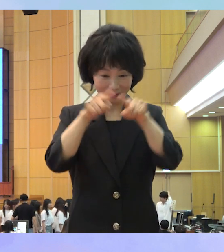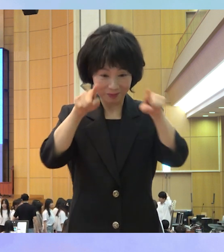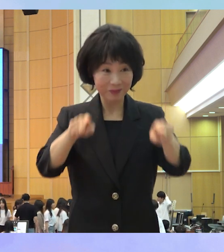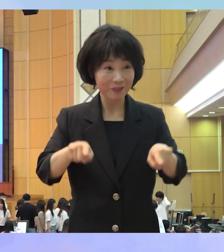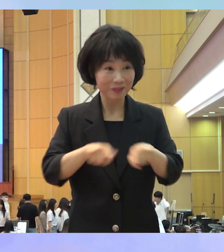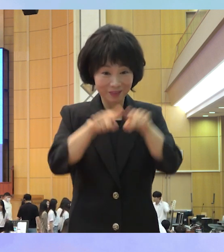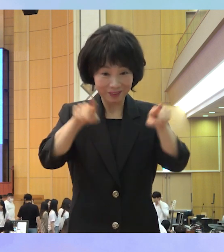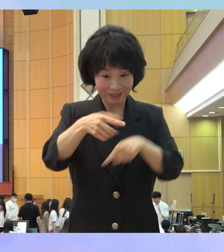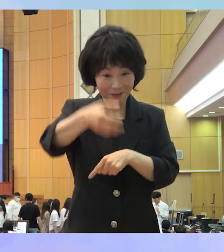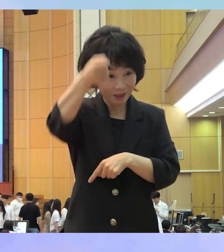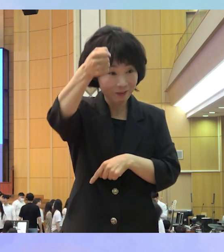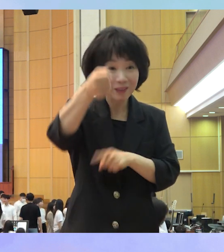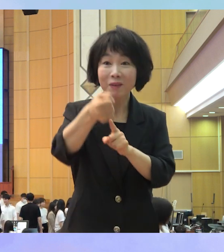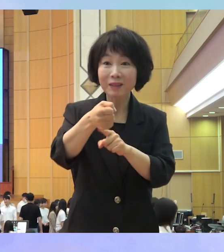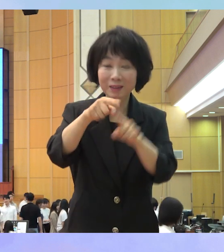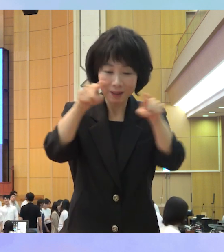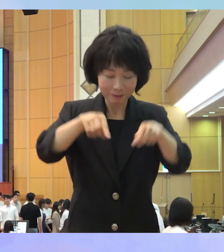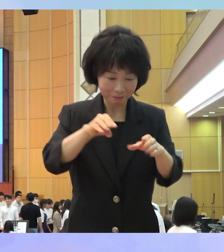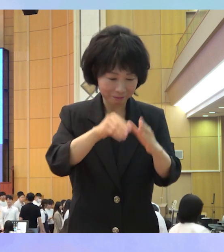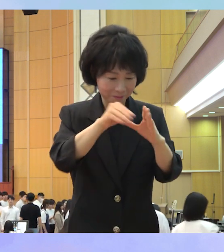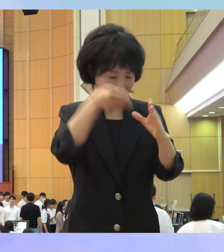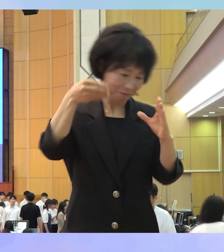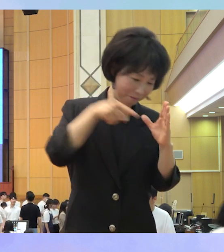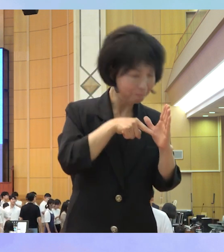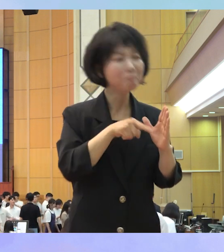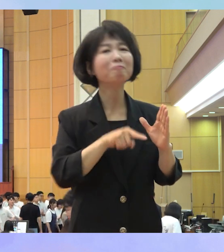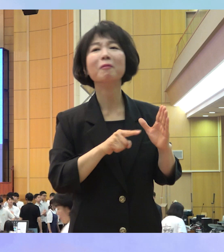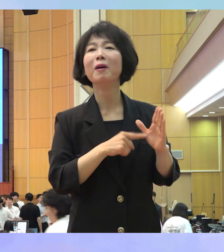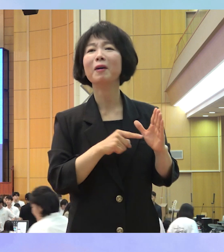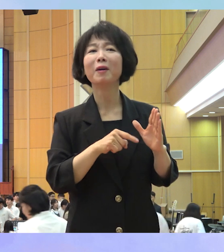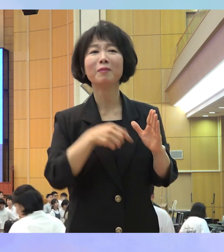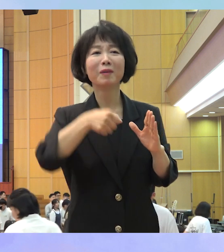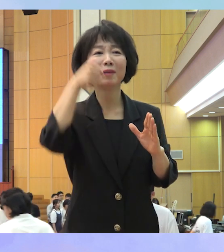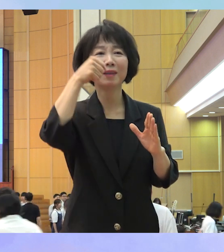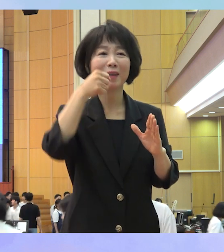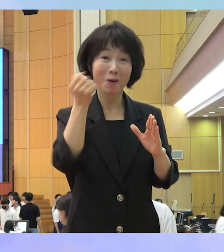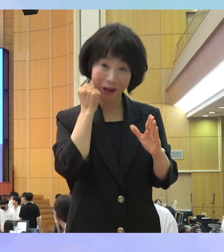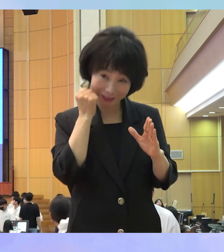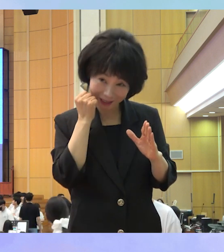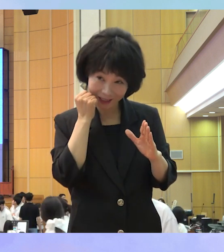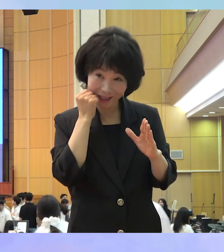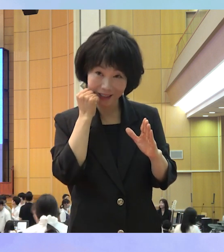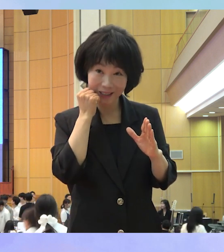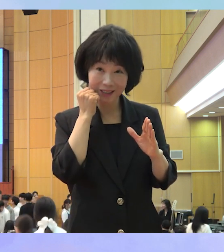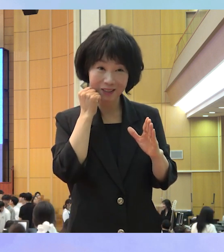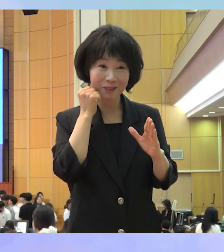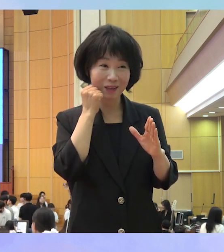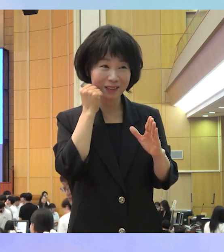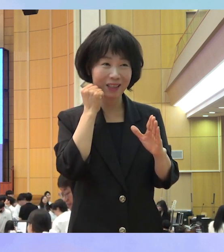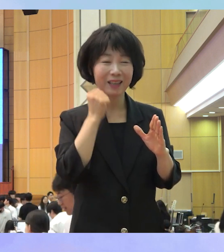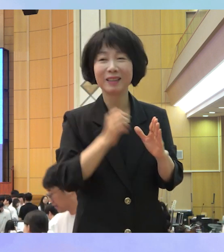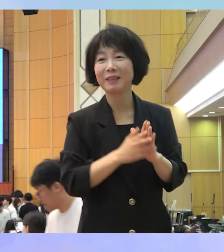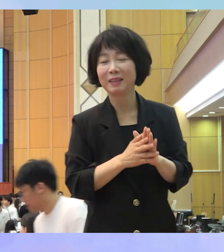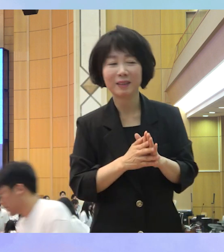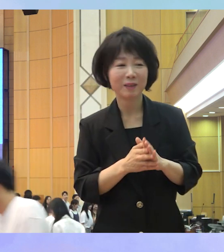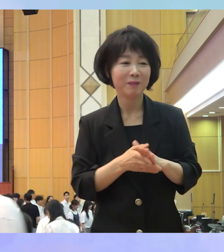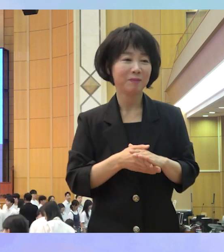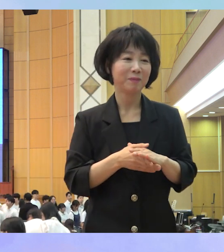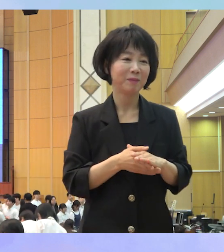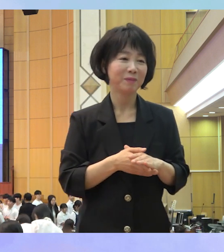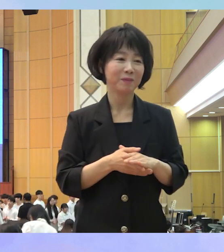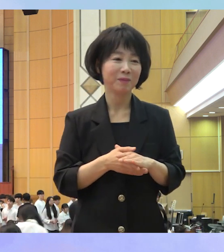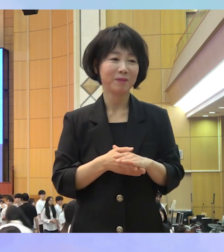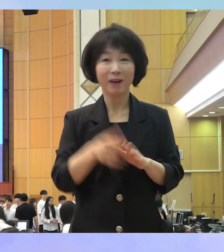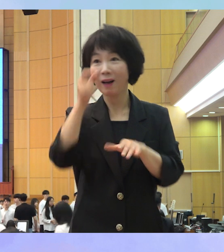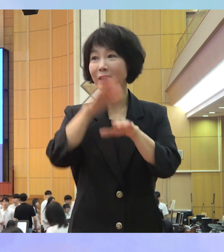받으셨죠? 이미 아마 다 보셨을 거예요. 다 열려져 있으니까. 뭐 아까 그 좀 드시는